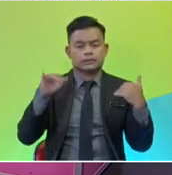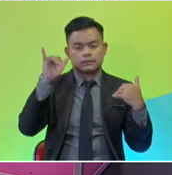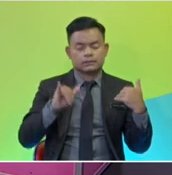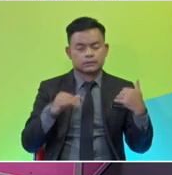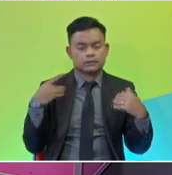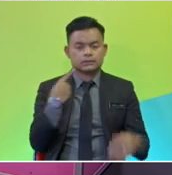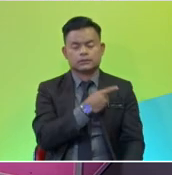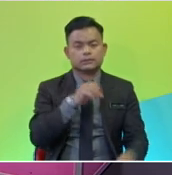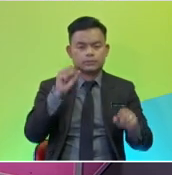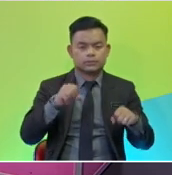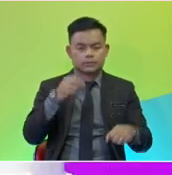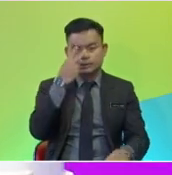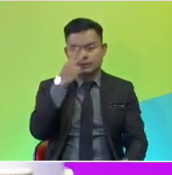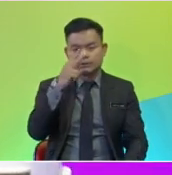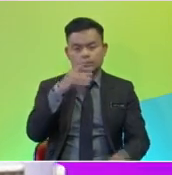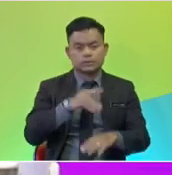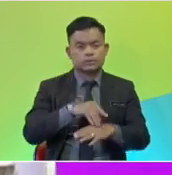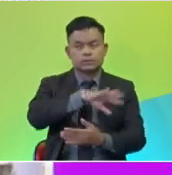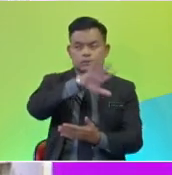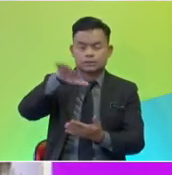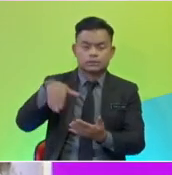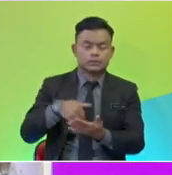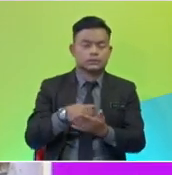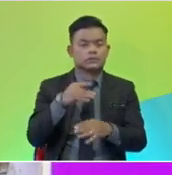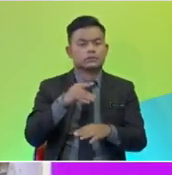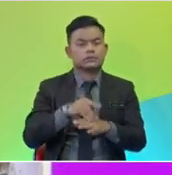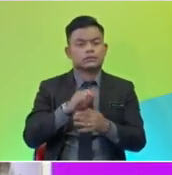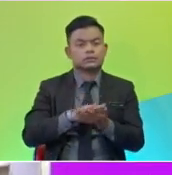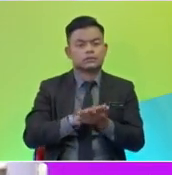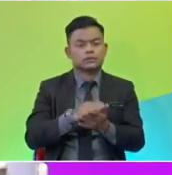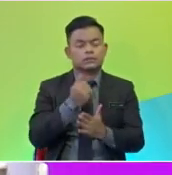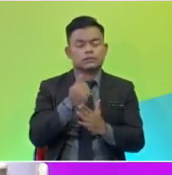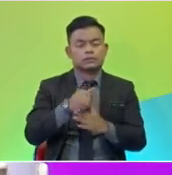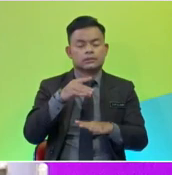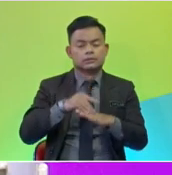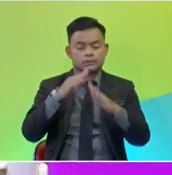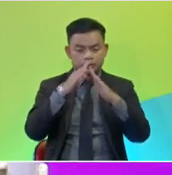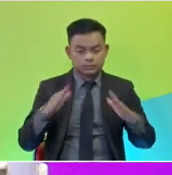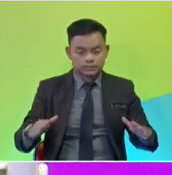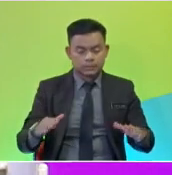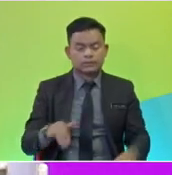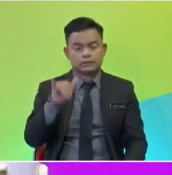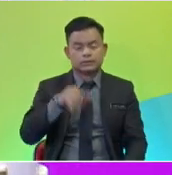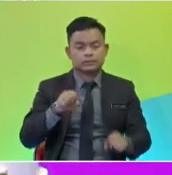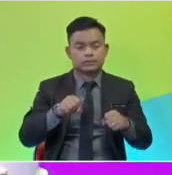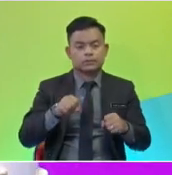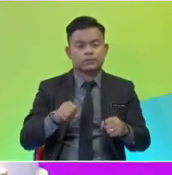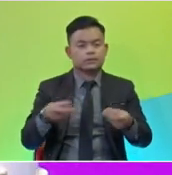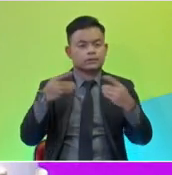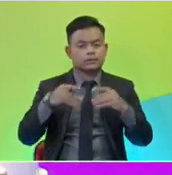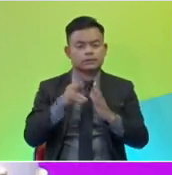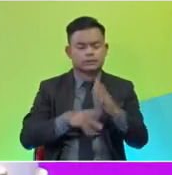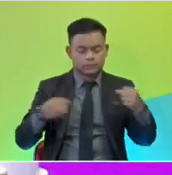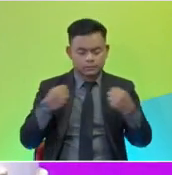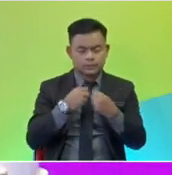kan di persekitaran kita mahupun di sekolah ataupun di rumah yang boleh mendatangkan kemalangan baik kita nakti rehat dulu banyak lagi Cikgu